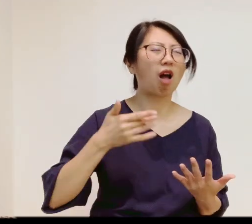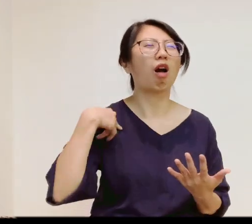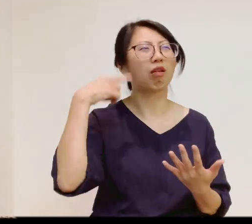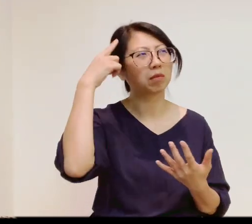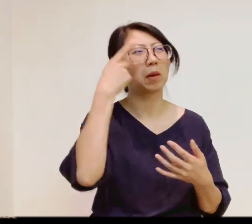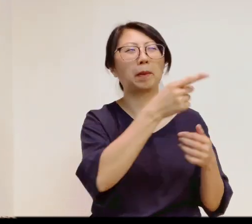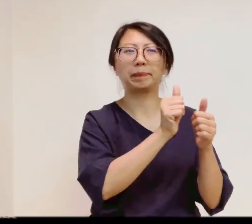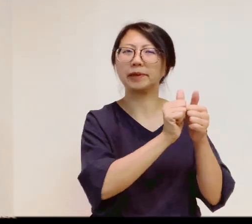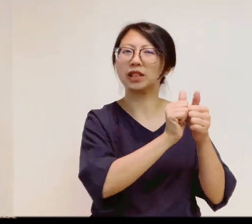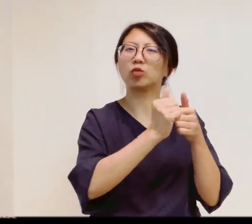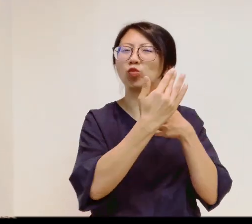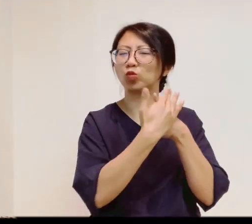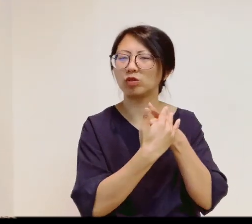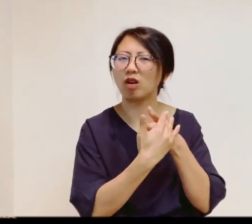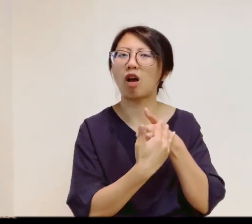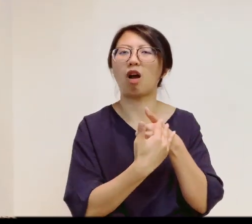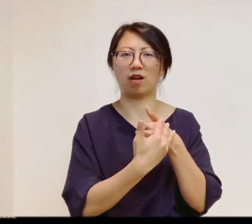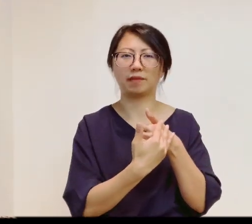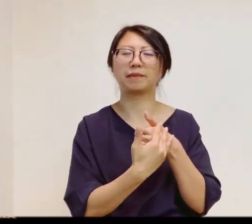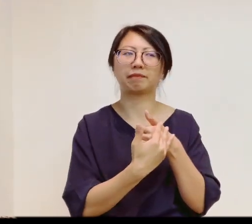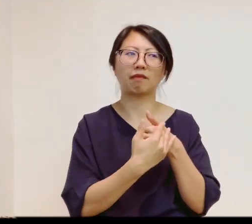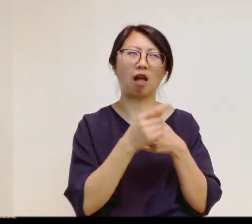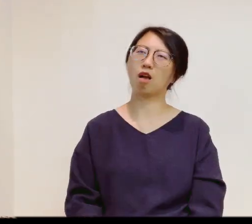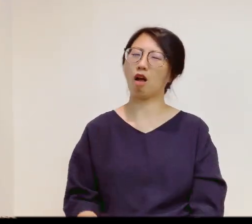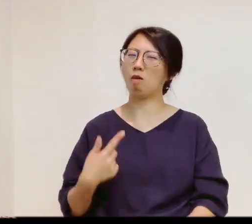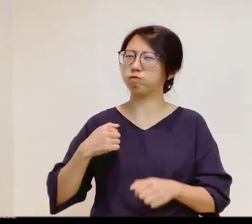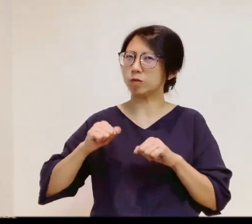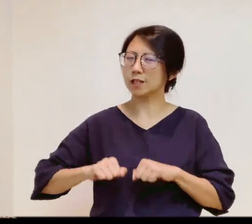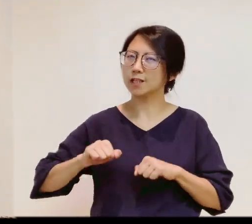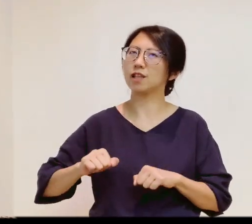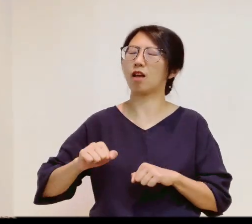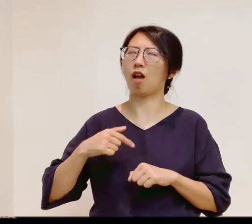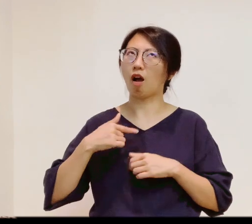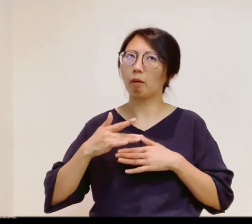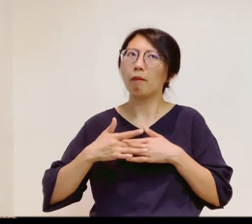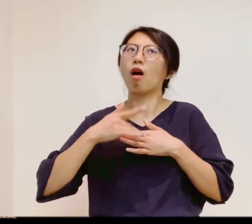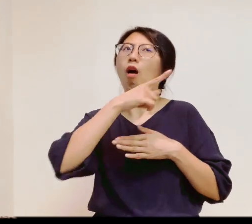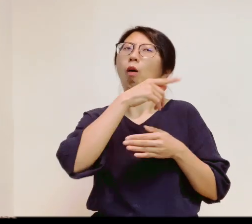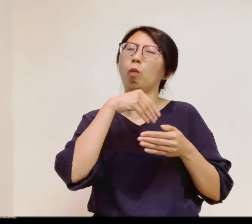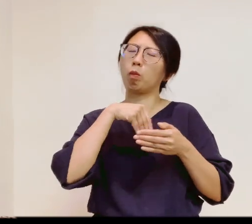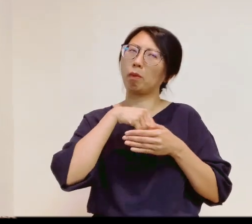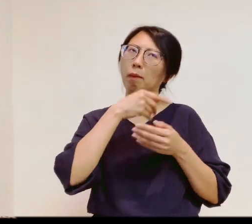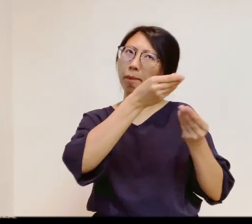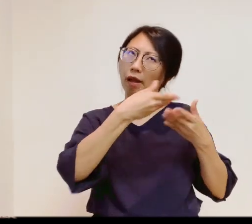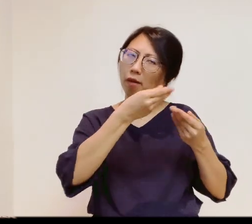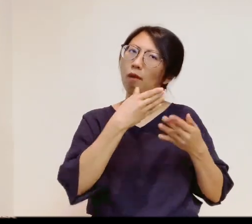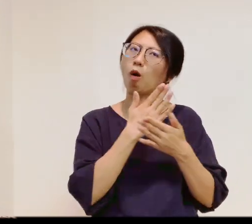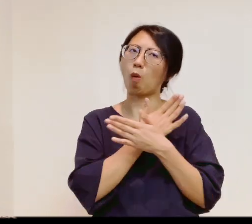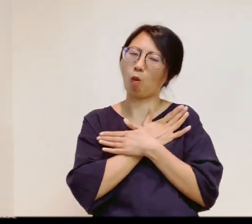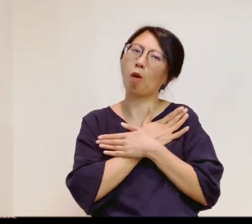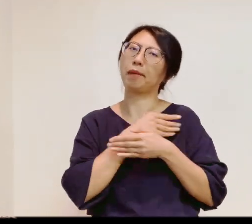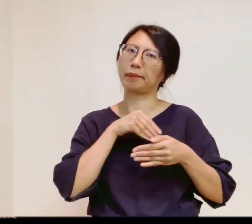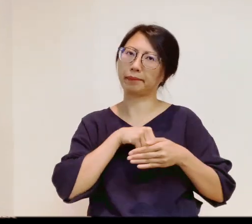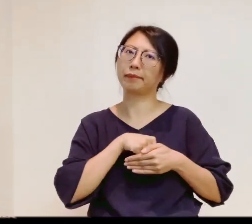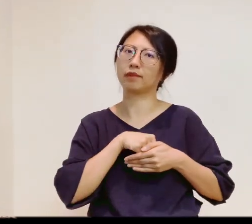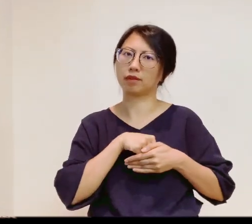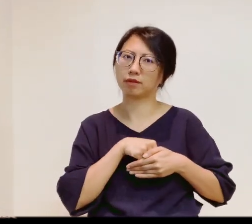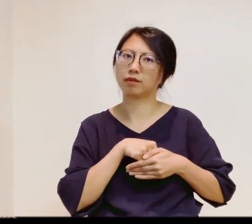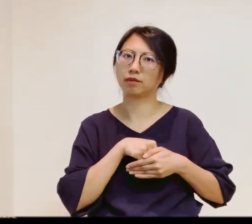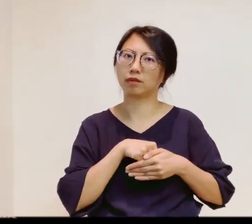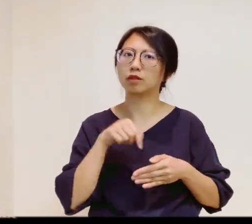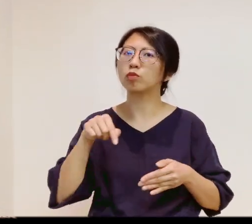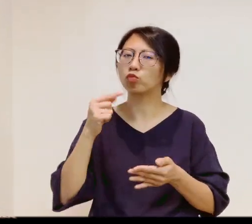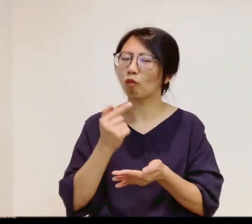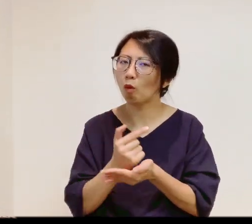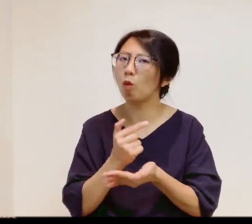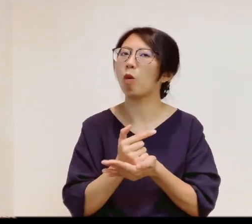見一見佢。咁所以佢話啦，友情咧，即係佢感受到佢仲係有愛喺呢個世界度咧。是令到佢生存落